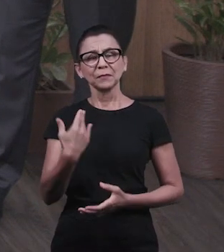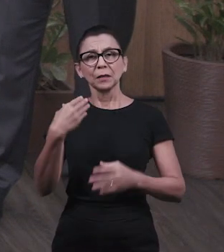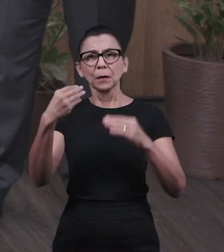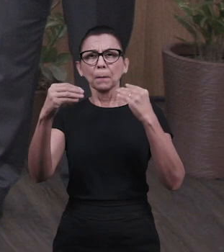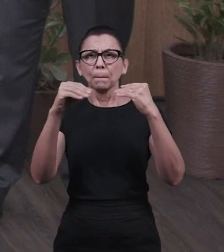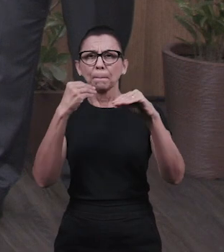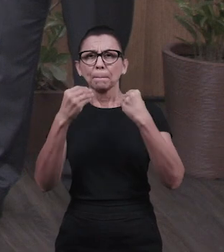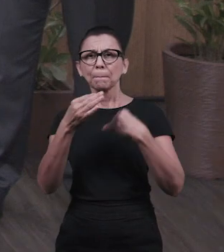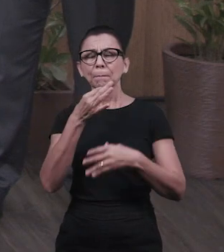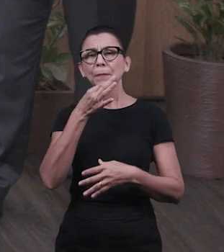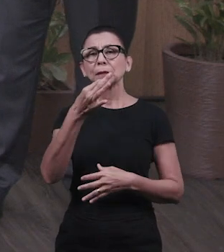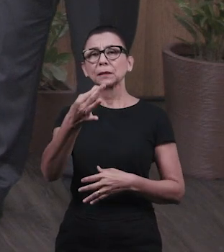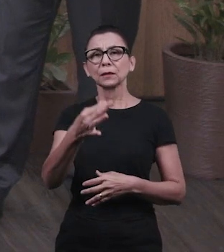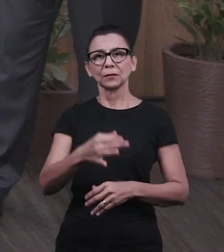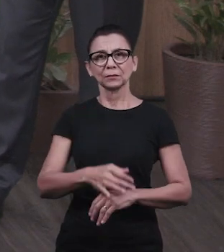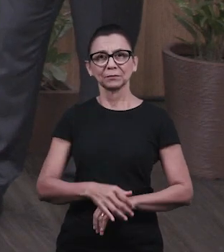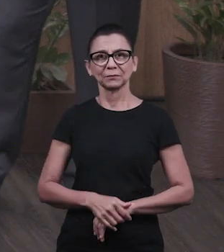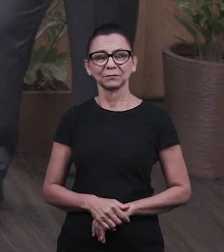ваши